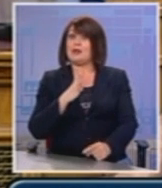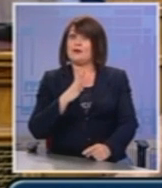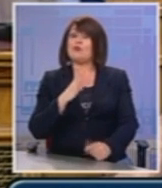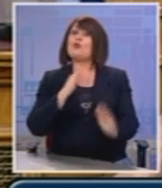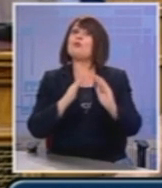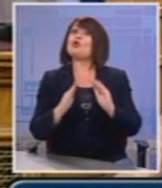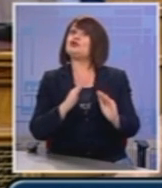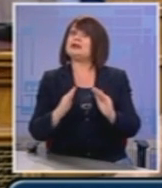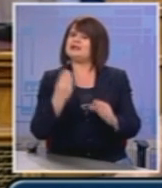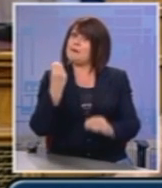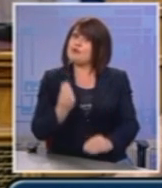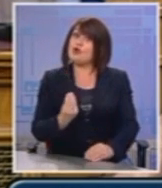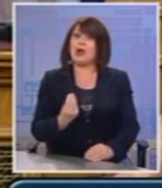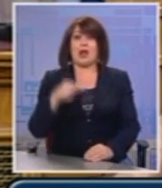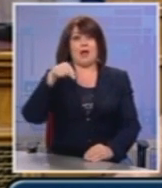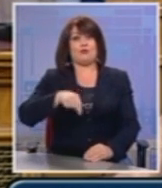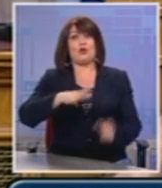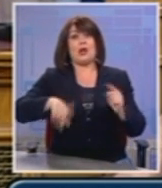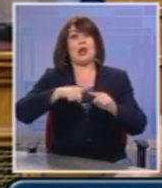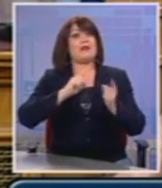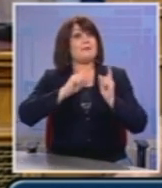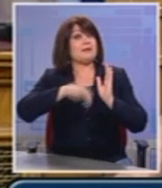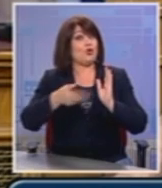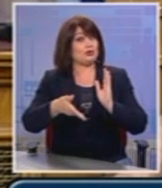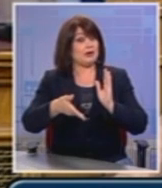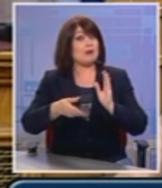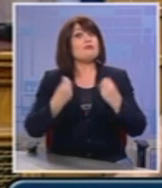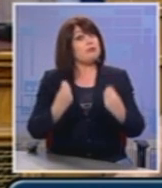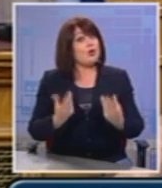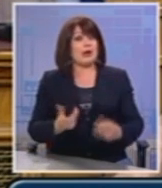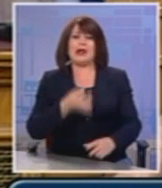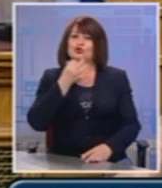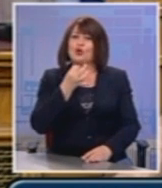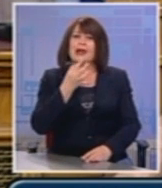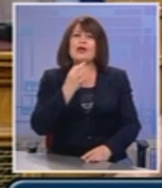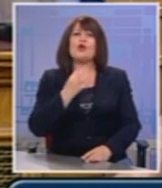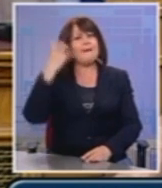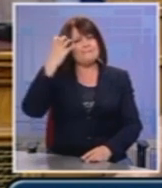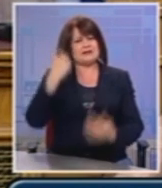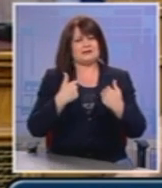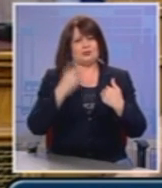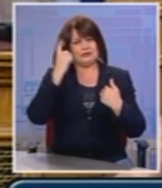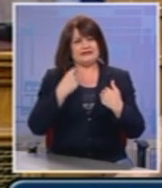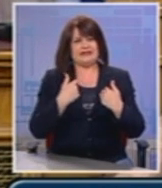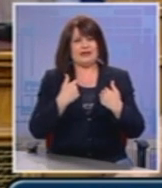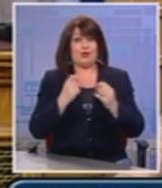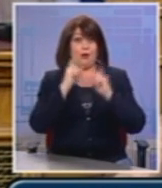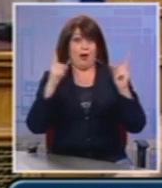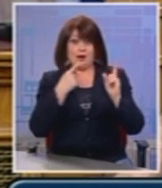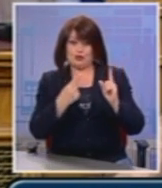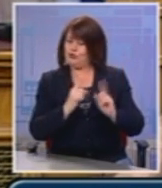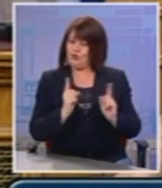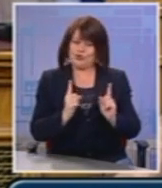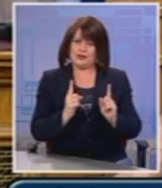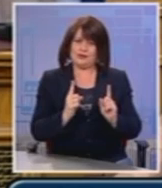προστατεύονταν καλύτερα από ότι στη μνημονιακή ελλάδα και αυτό το δηλώνω με βάση την τρέχουσα επιστημονική γνώση και όχι για εντυπωσιασμό